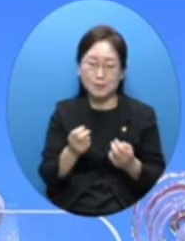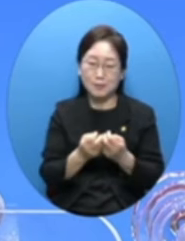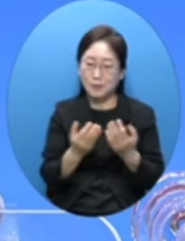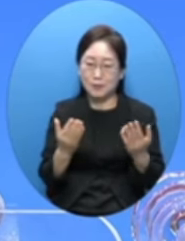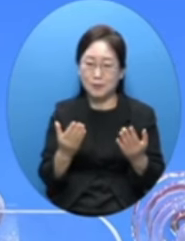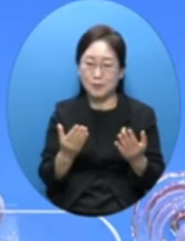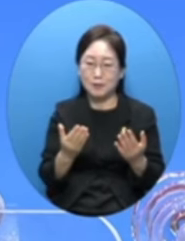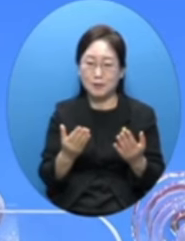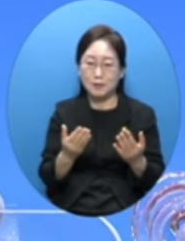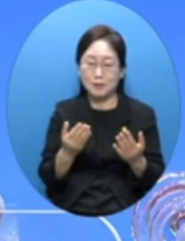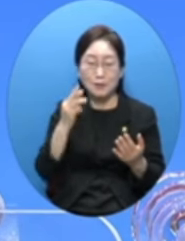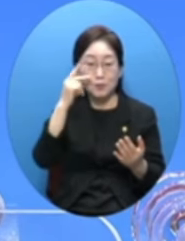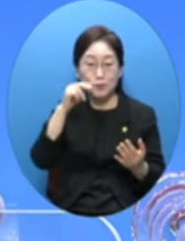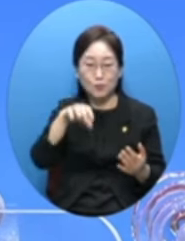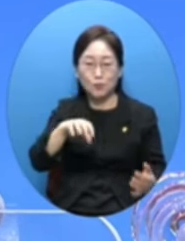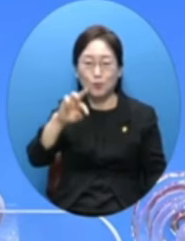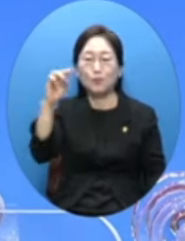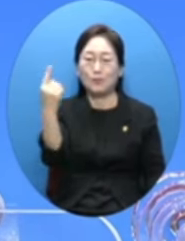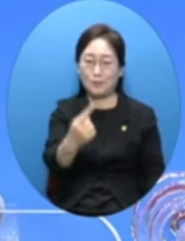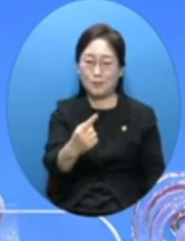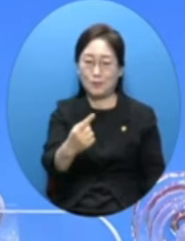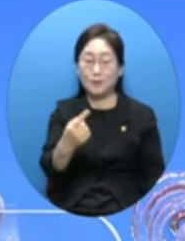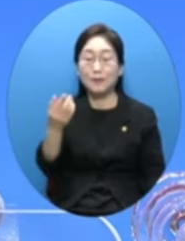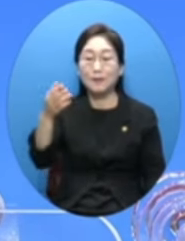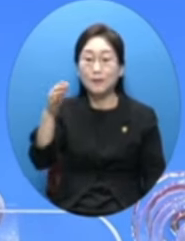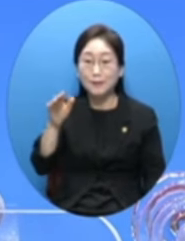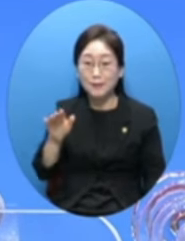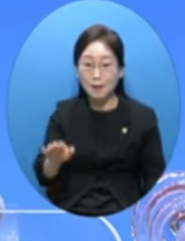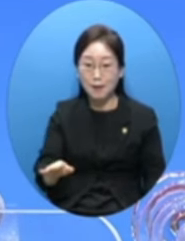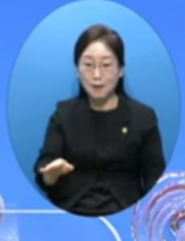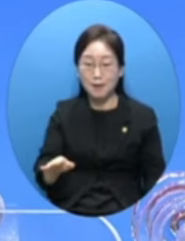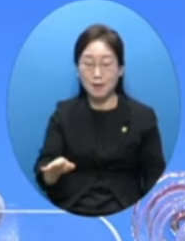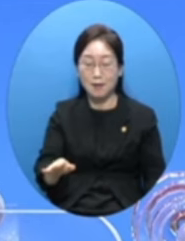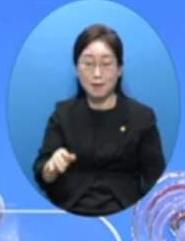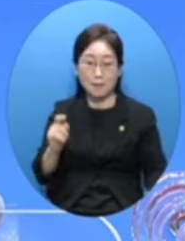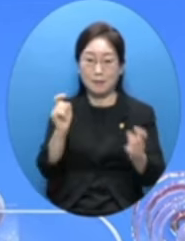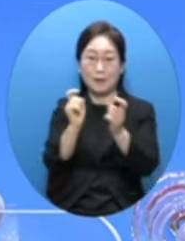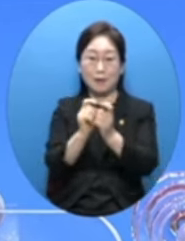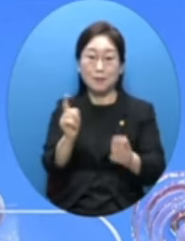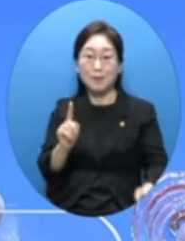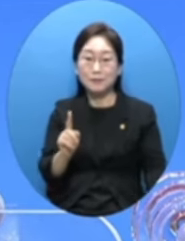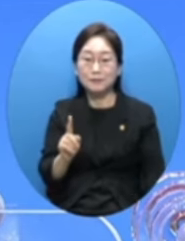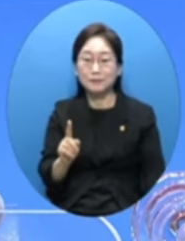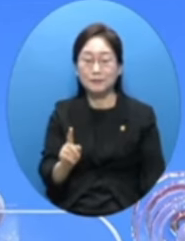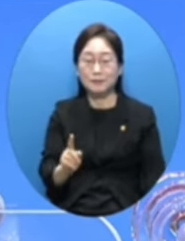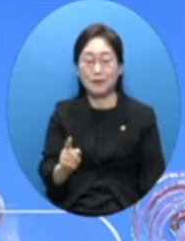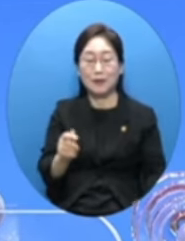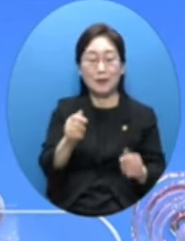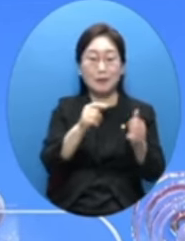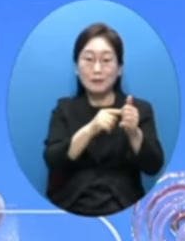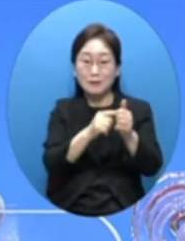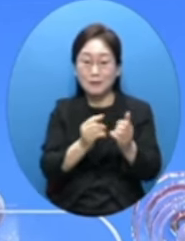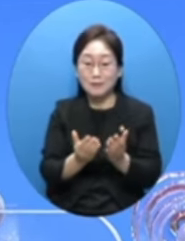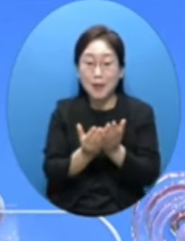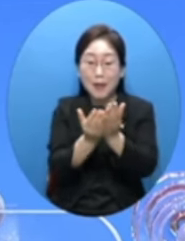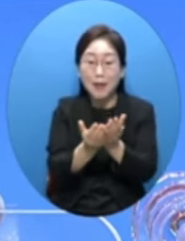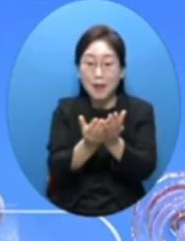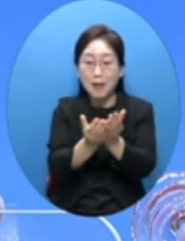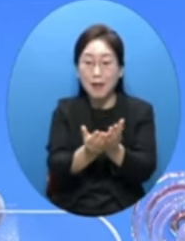본국으로 돌아옵니다. 그런데 마침 그분이 타고 돌아오는